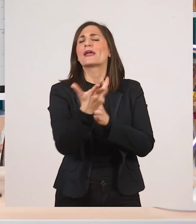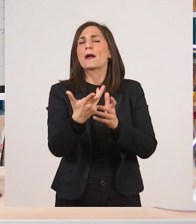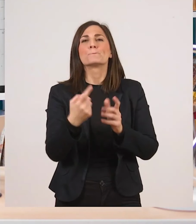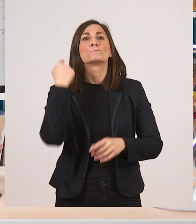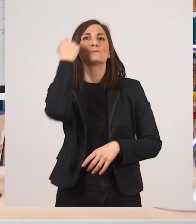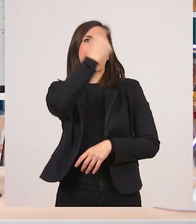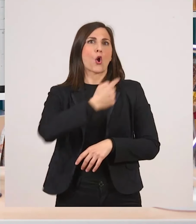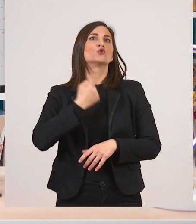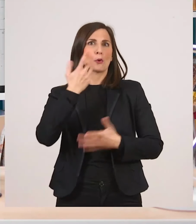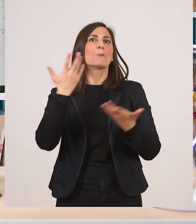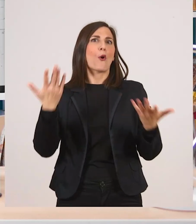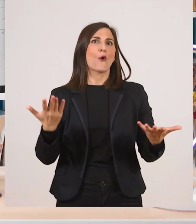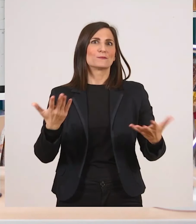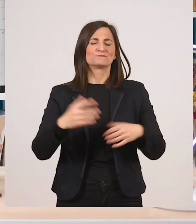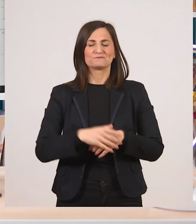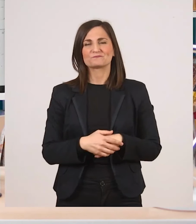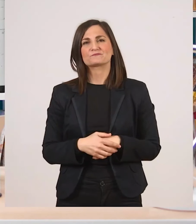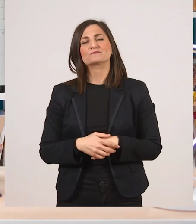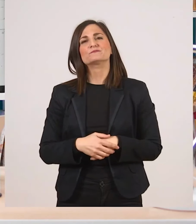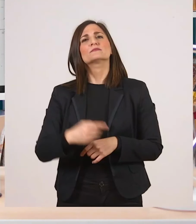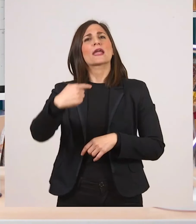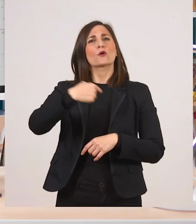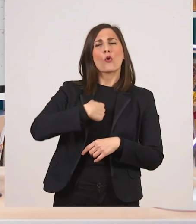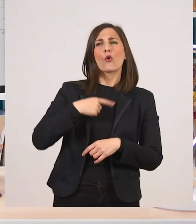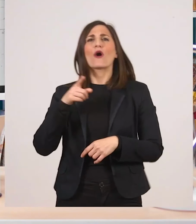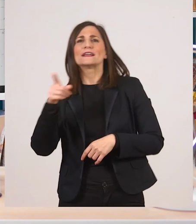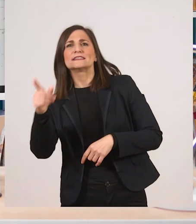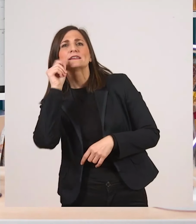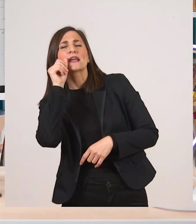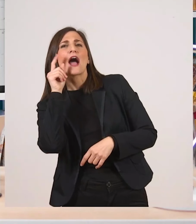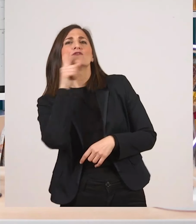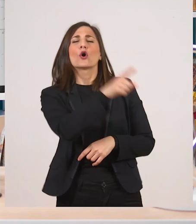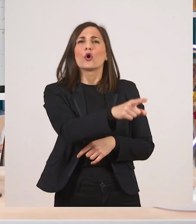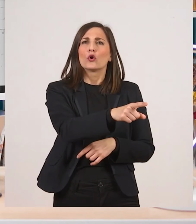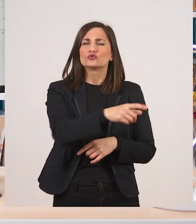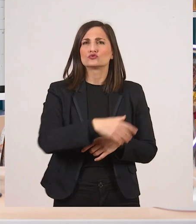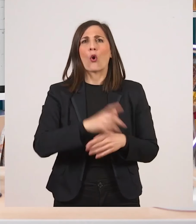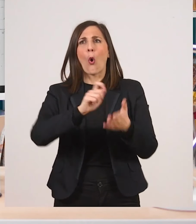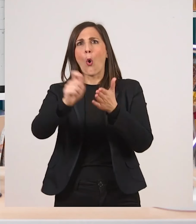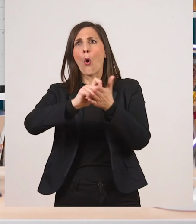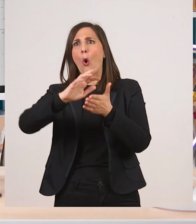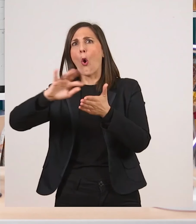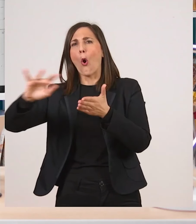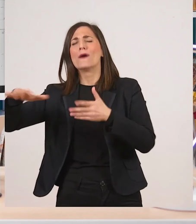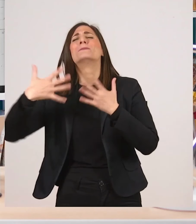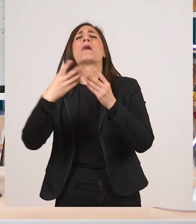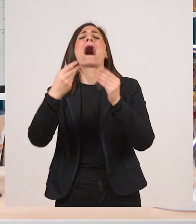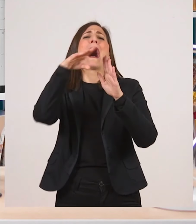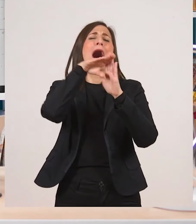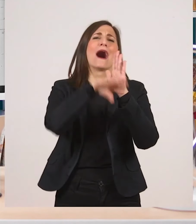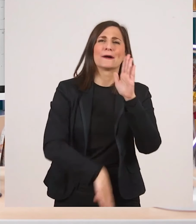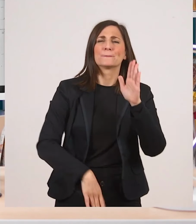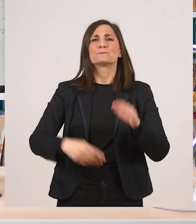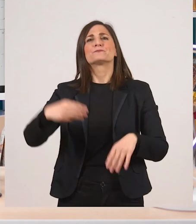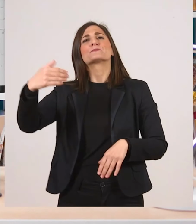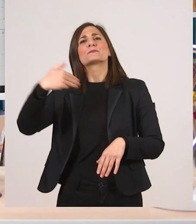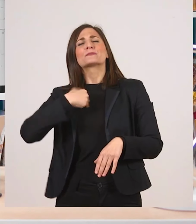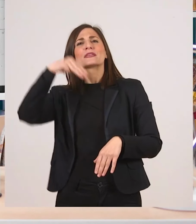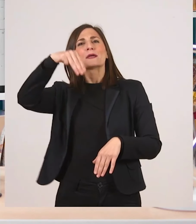πρόσωπο, όπως το λέει και η λέξη. Εγώ, εσύ, αυτός. Δεν θα τις γράψω όλες, είναι πολλές. Με,